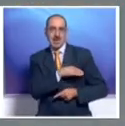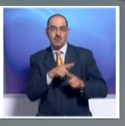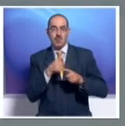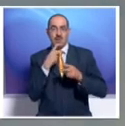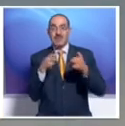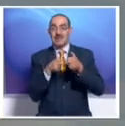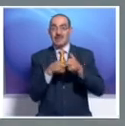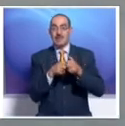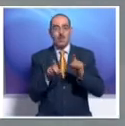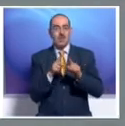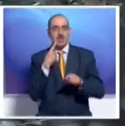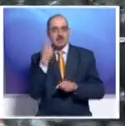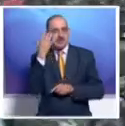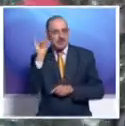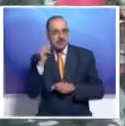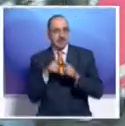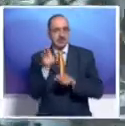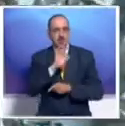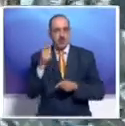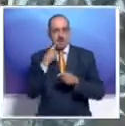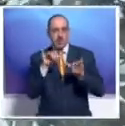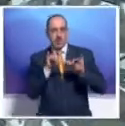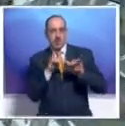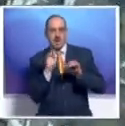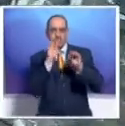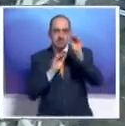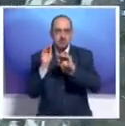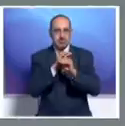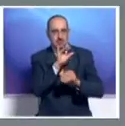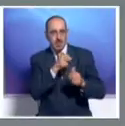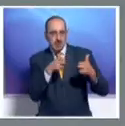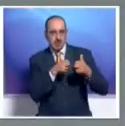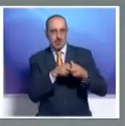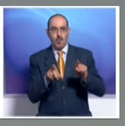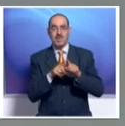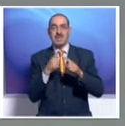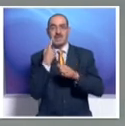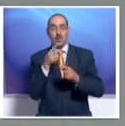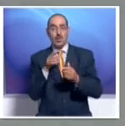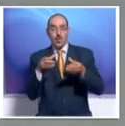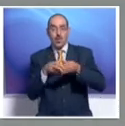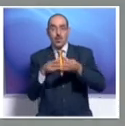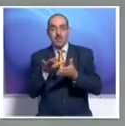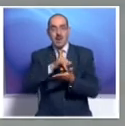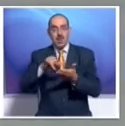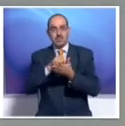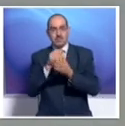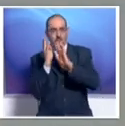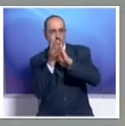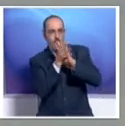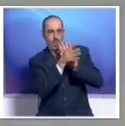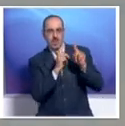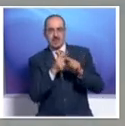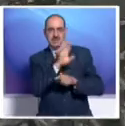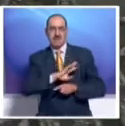العملياتي، تضمن الفكرة العامة ومراحل التنفيذ. وهو التمرين الذي شاركت فيه وحدات القطاع العملياتي شمال